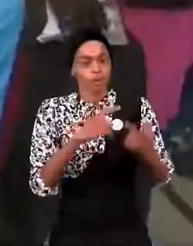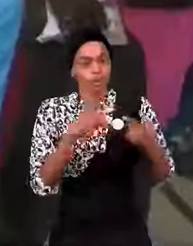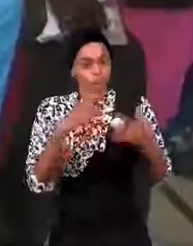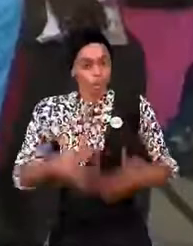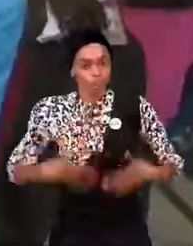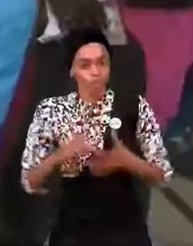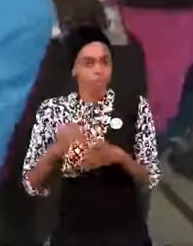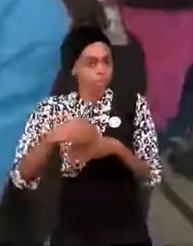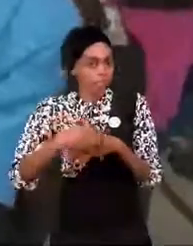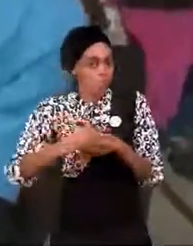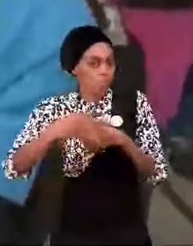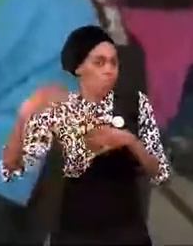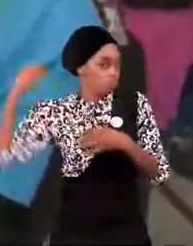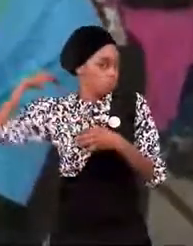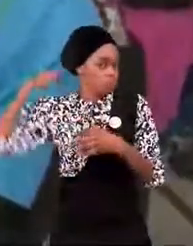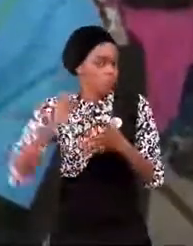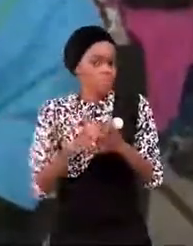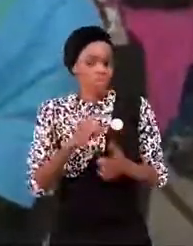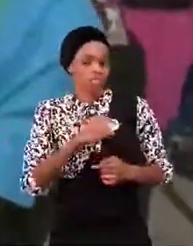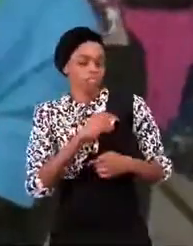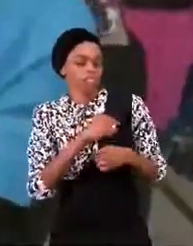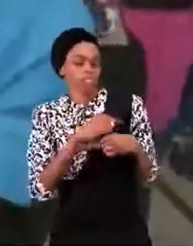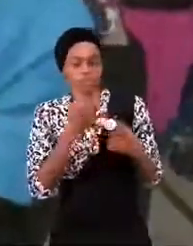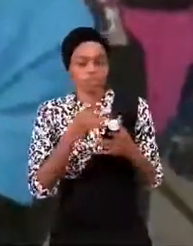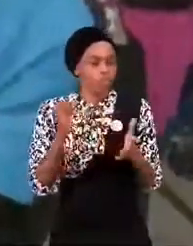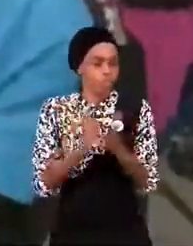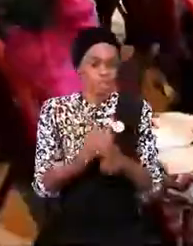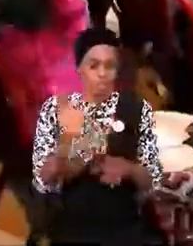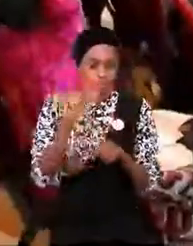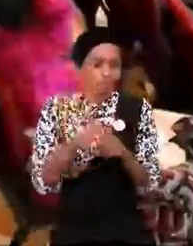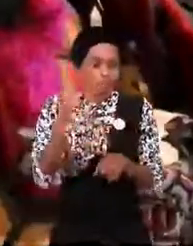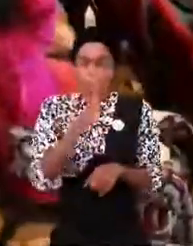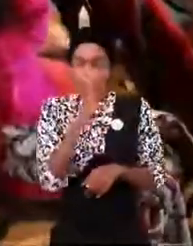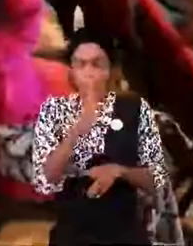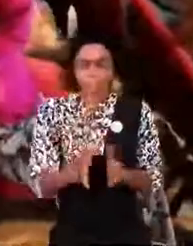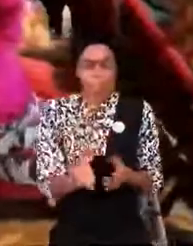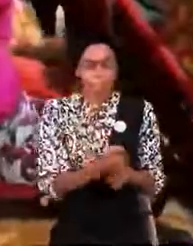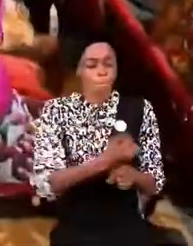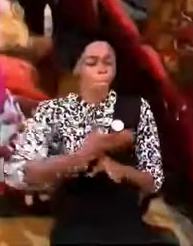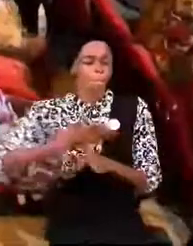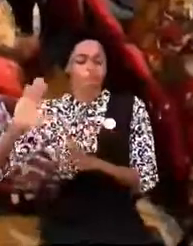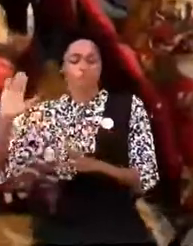simplement élevée de ta vie. Ce soir, j'ai dit ce soir,